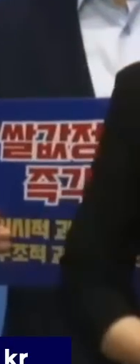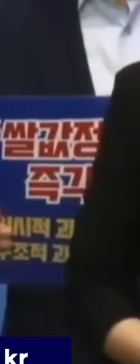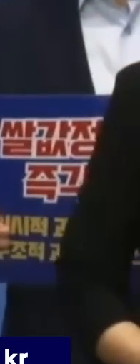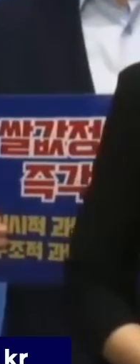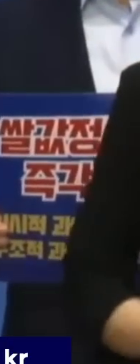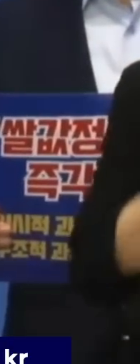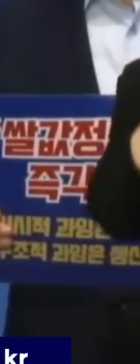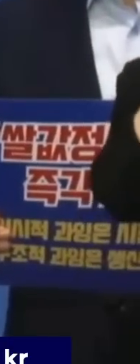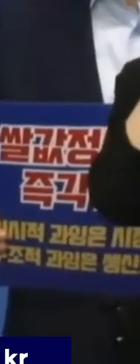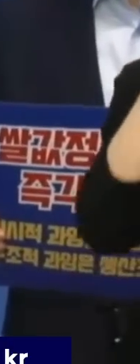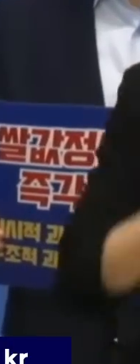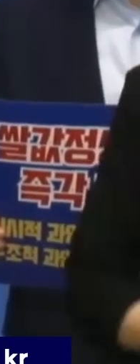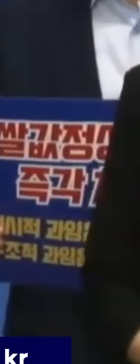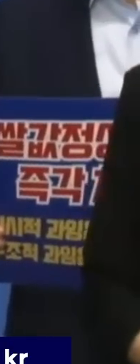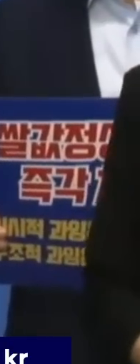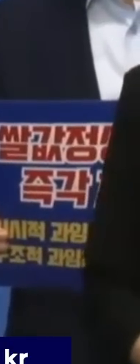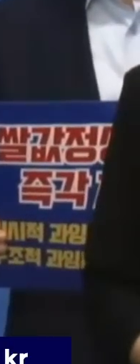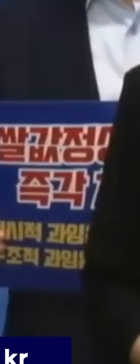하겠습니다.